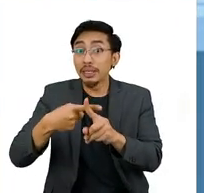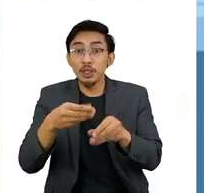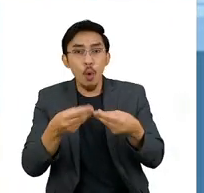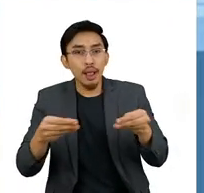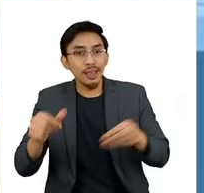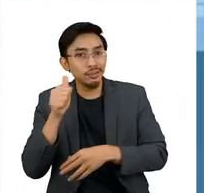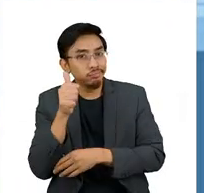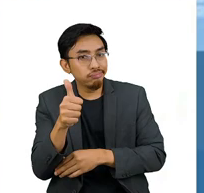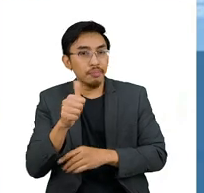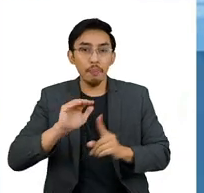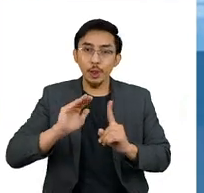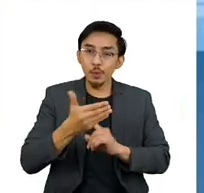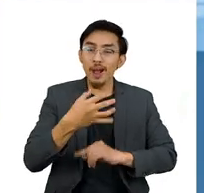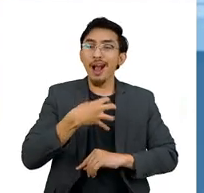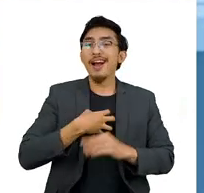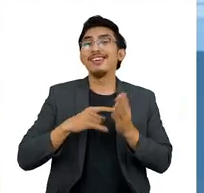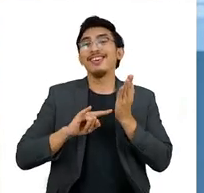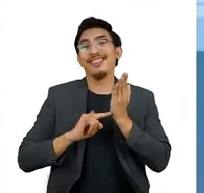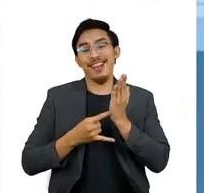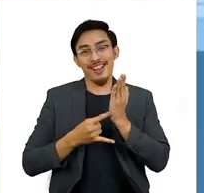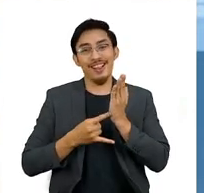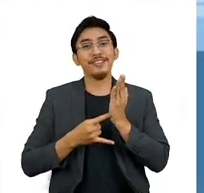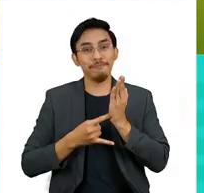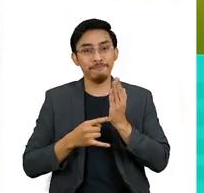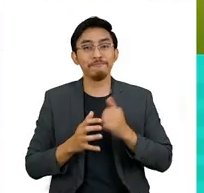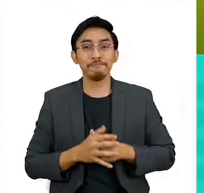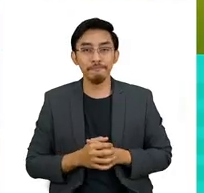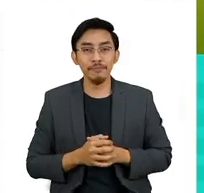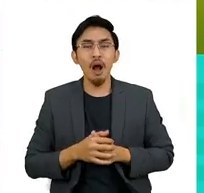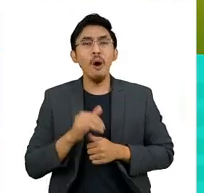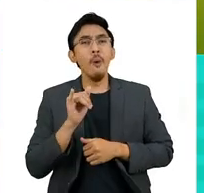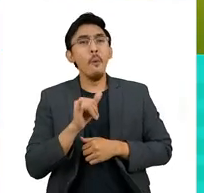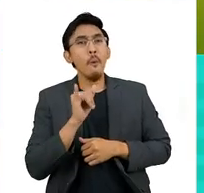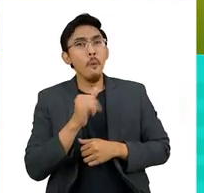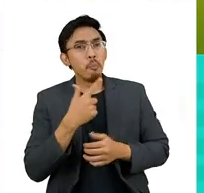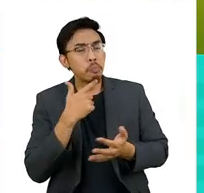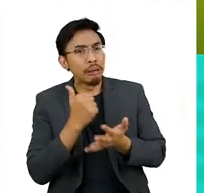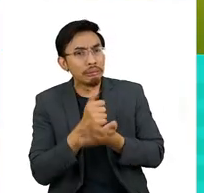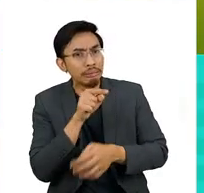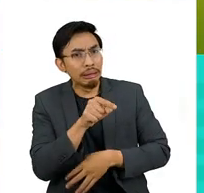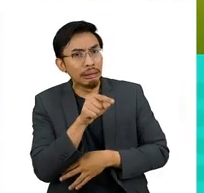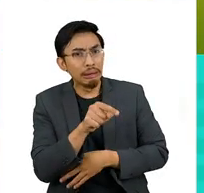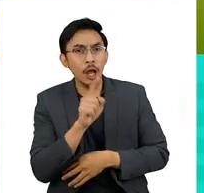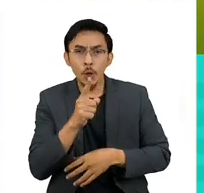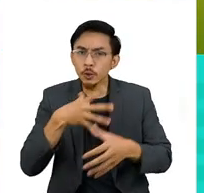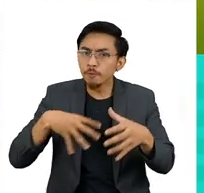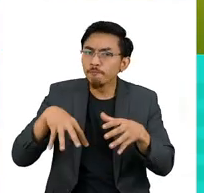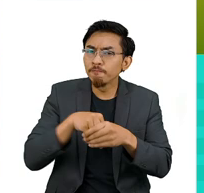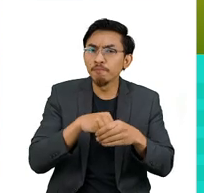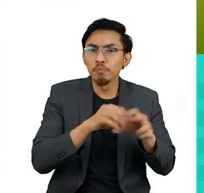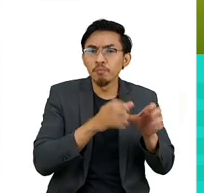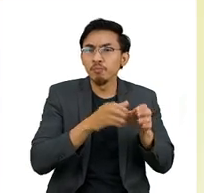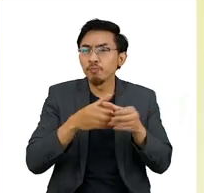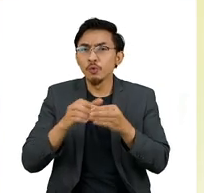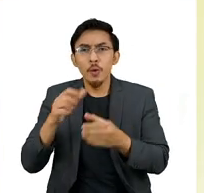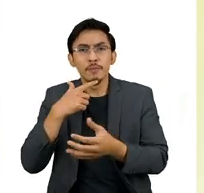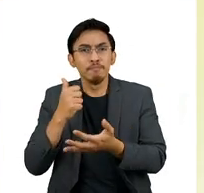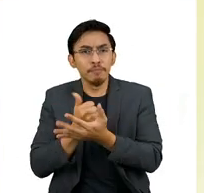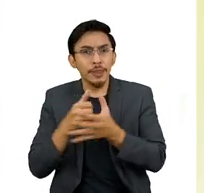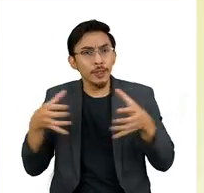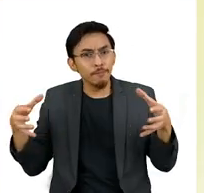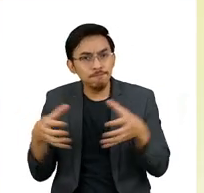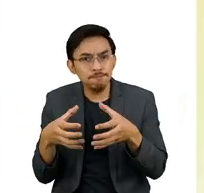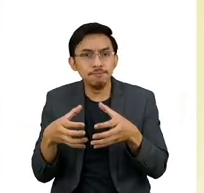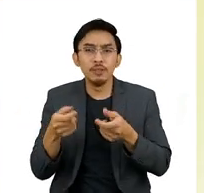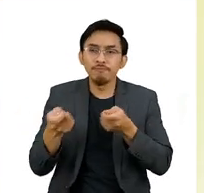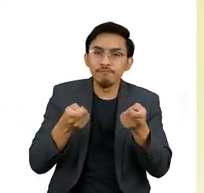dalam menjamin dan melindungi pemenuhan hak digital Wah penting ini harus melibatkan seluruh pemangku kepentingan untuk